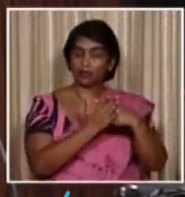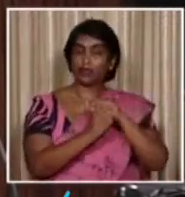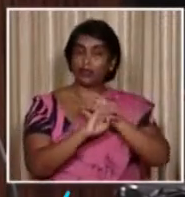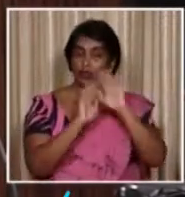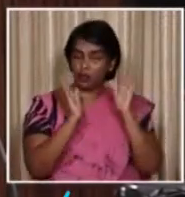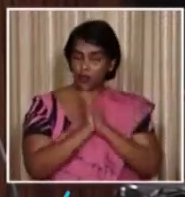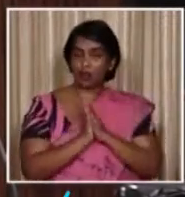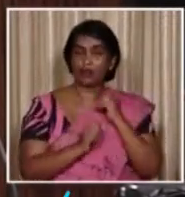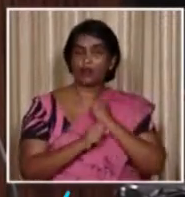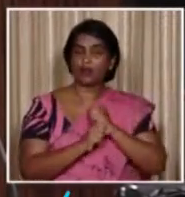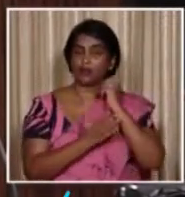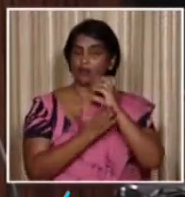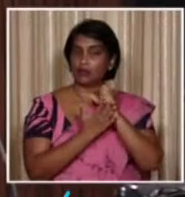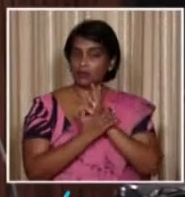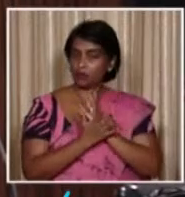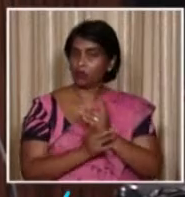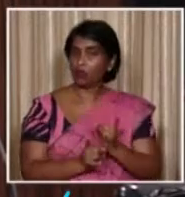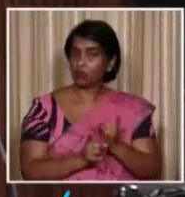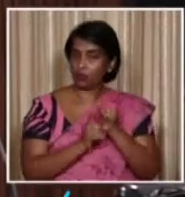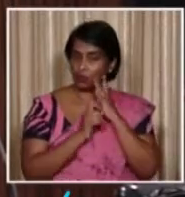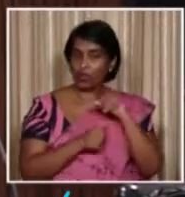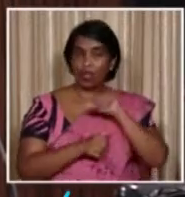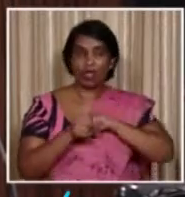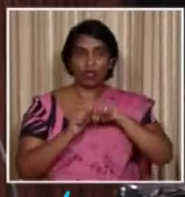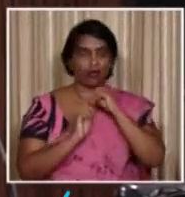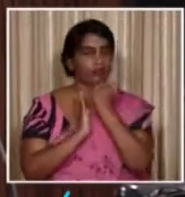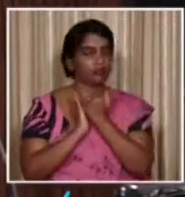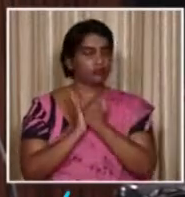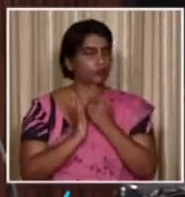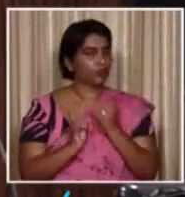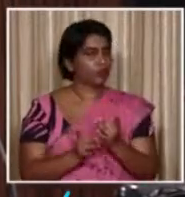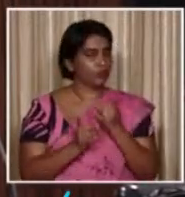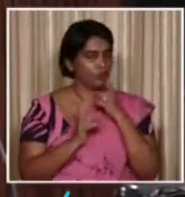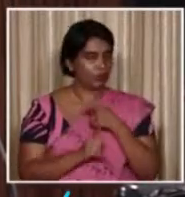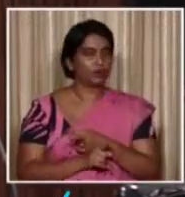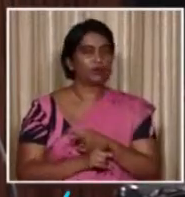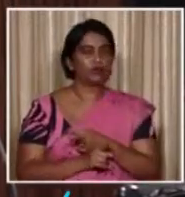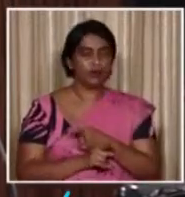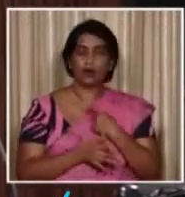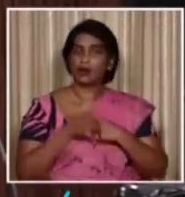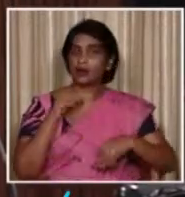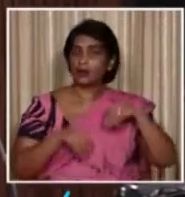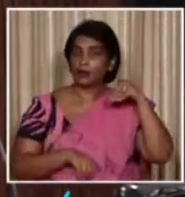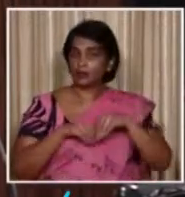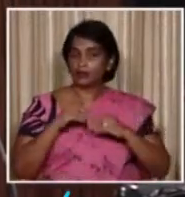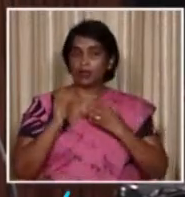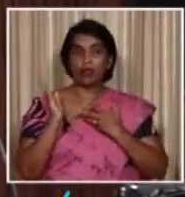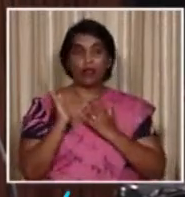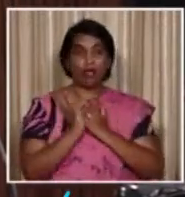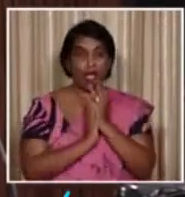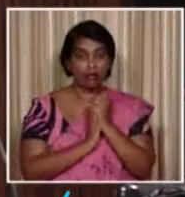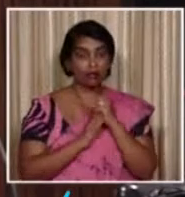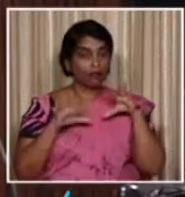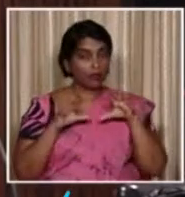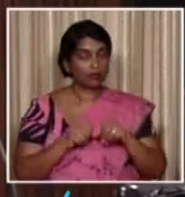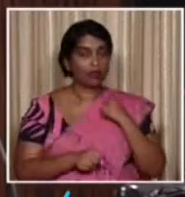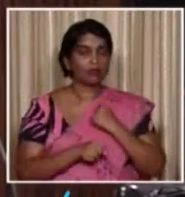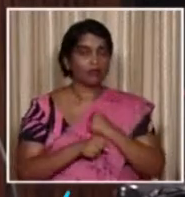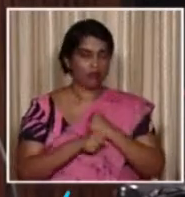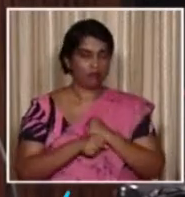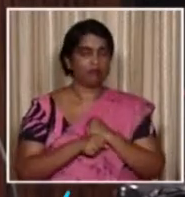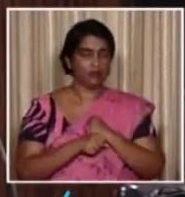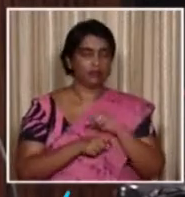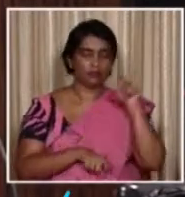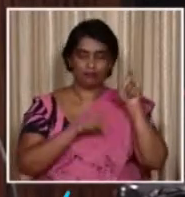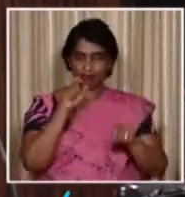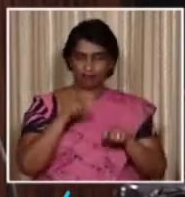දෙනා ආණ්ඩුකම ව්‍යවස්ථාවේ විධිවිධාන හා ආයතන සංග්‍රහයේ විධිවිධාන අනුව දේශපාලන අයිතිවාසිකම් හිමි රාජ්‍ය සේවකයන්